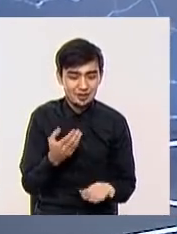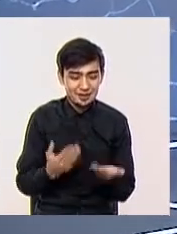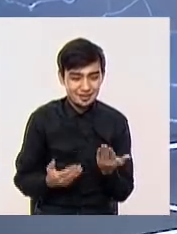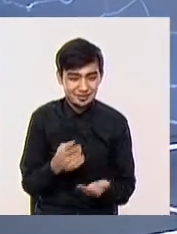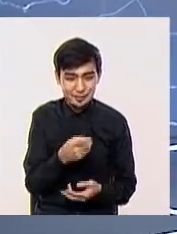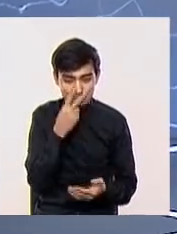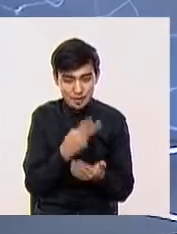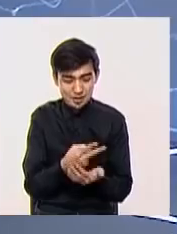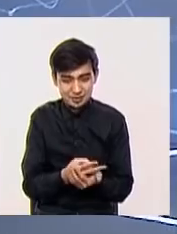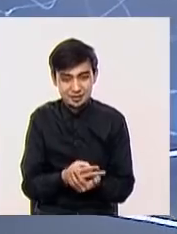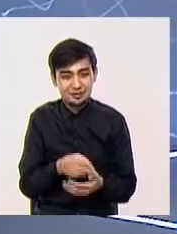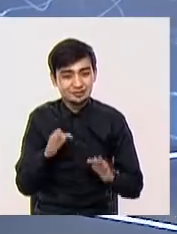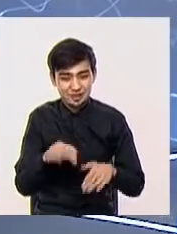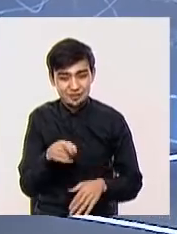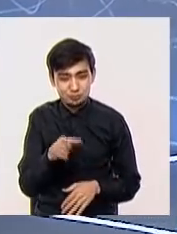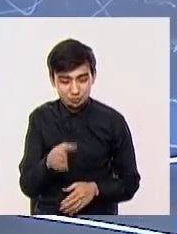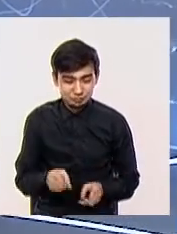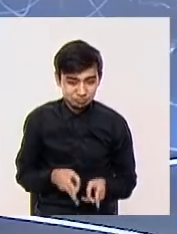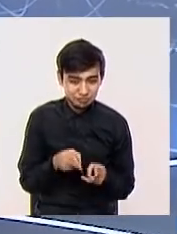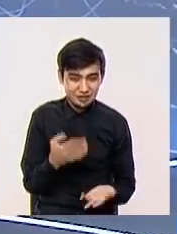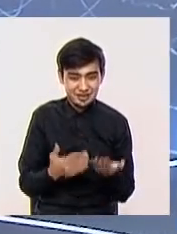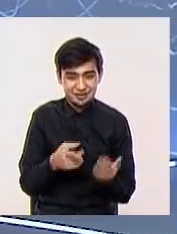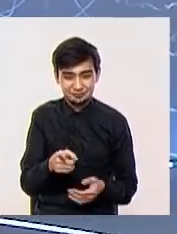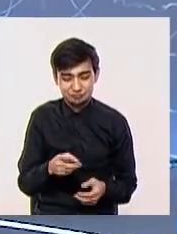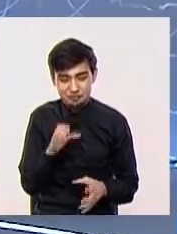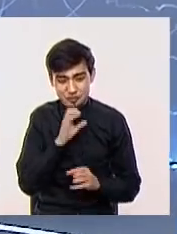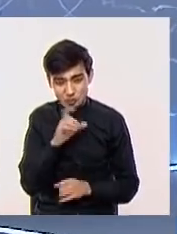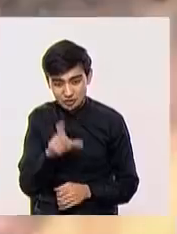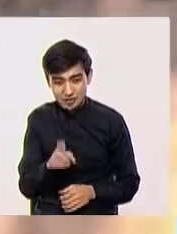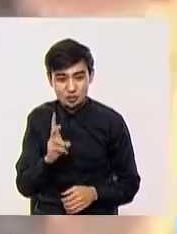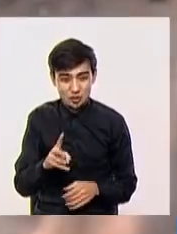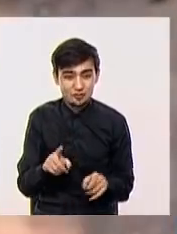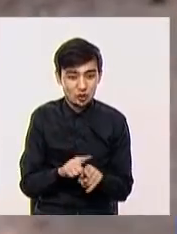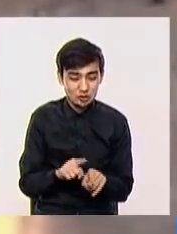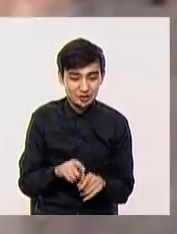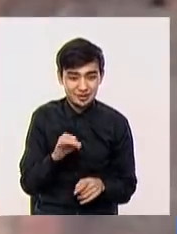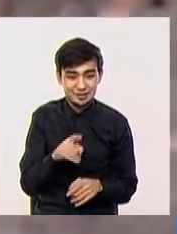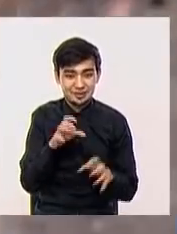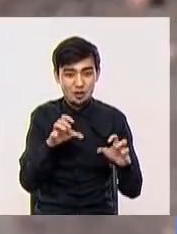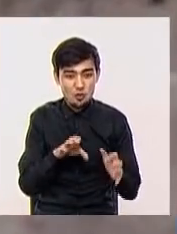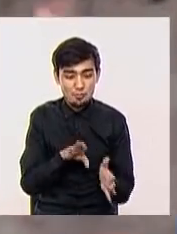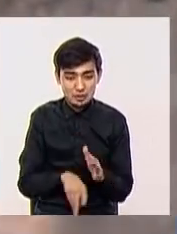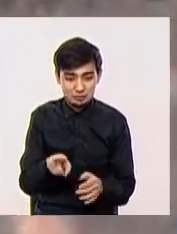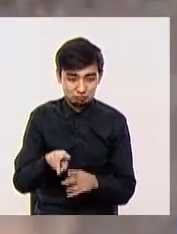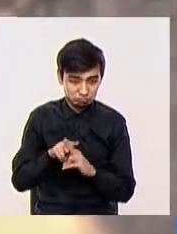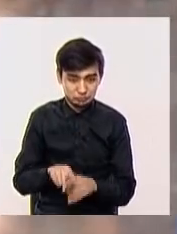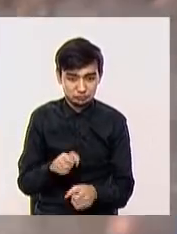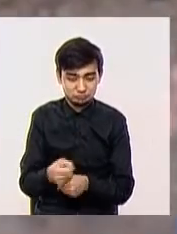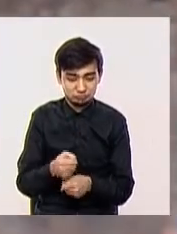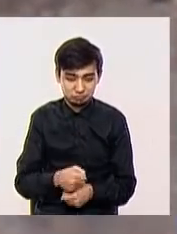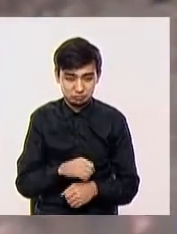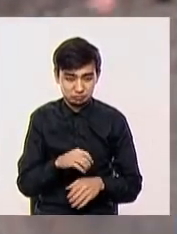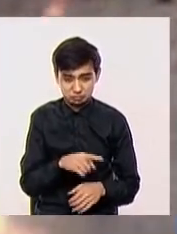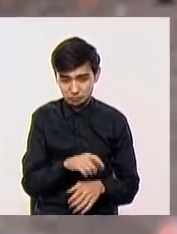эти показания, пусть даже это будет террорист или там мародер, там еще кто-то, но до ты незаконным путем пыток,